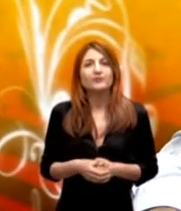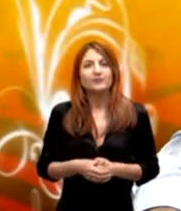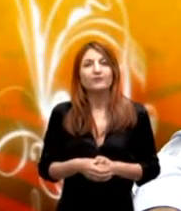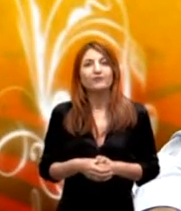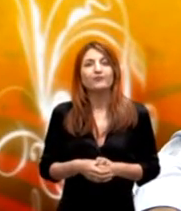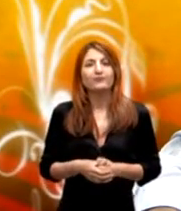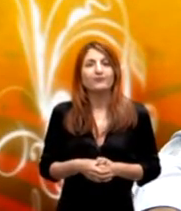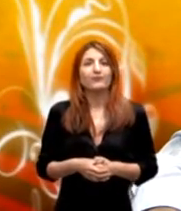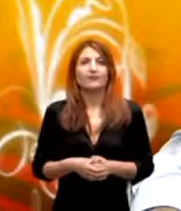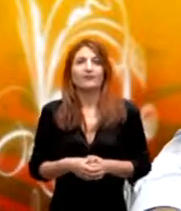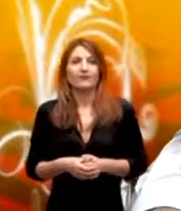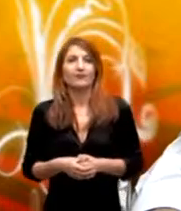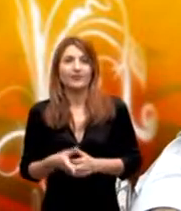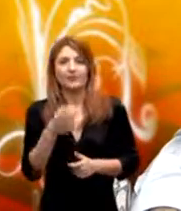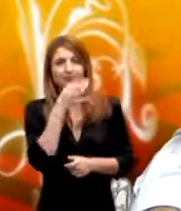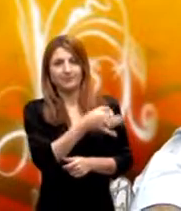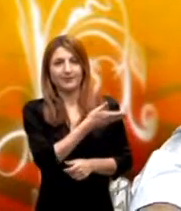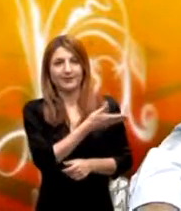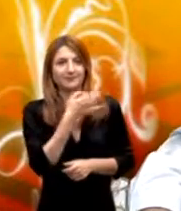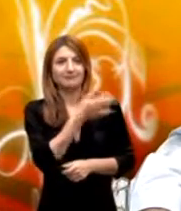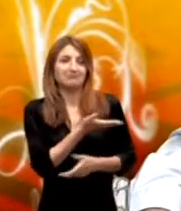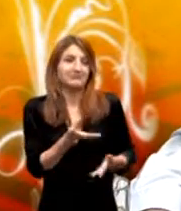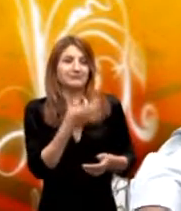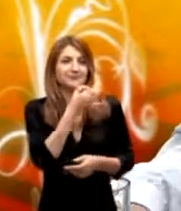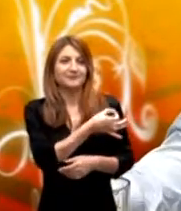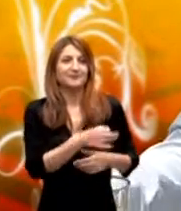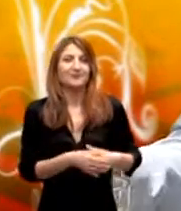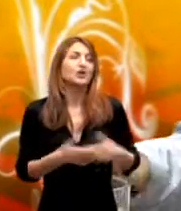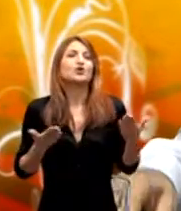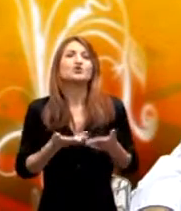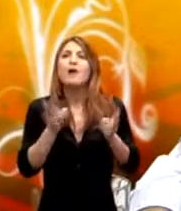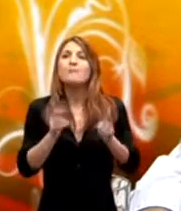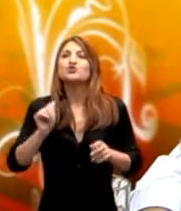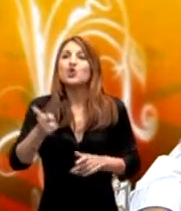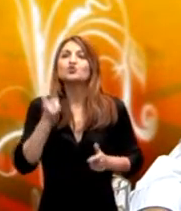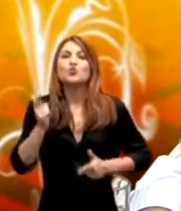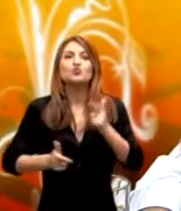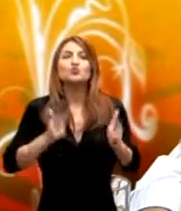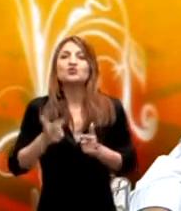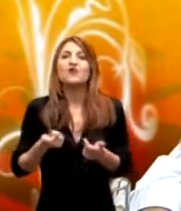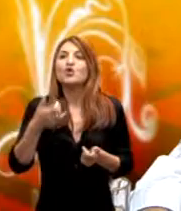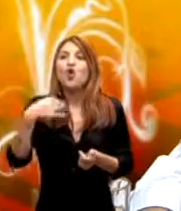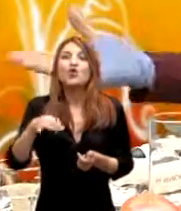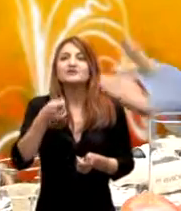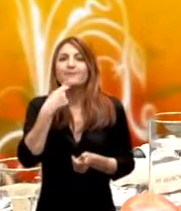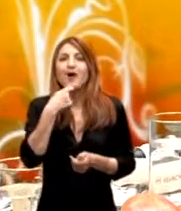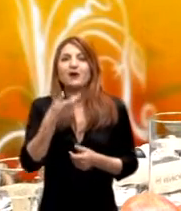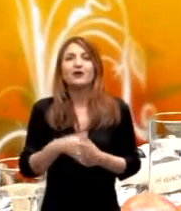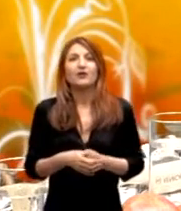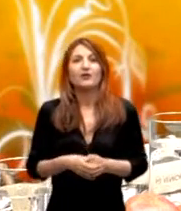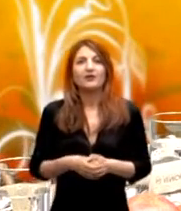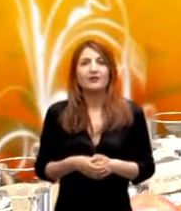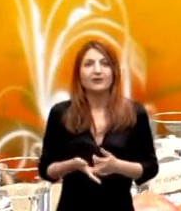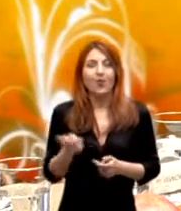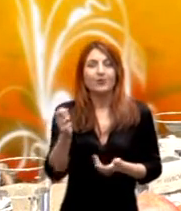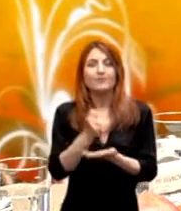Šta da ga, onda? Da ga upitamo? Pa ne znam, Josip. Pitajte, da. U čemu bi uživao još? Josip, pitanje je postavio